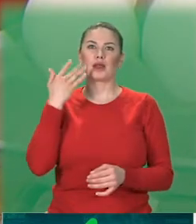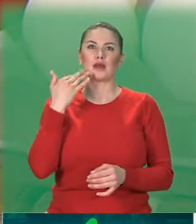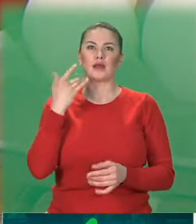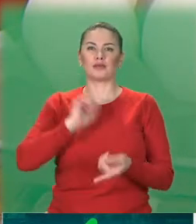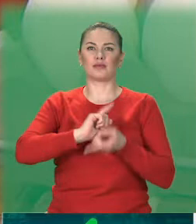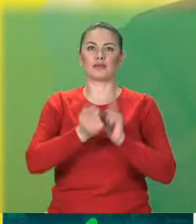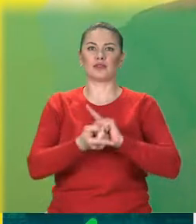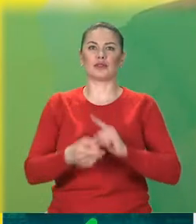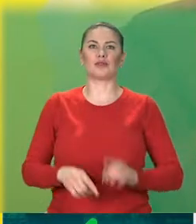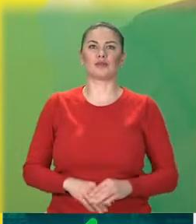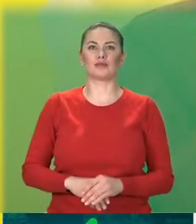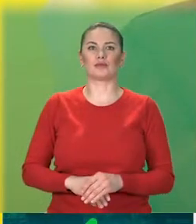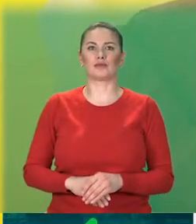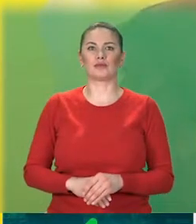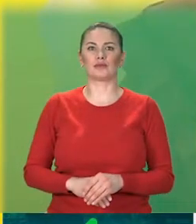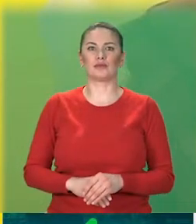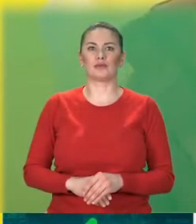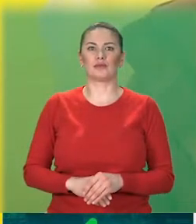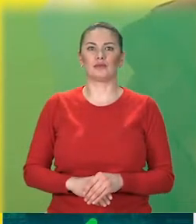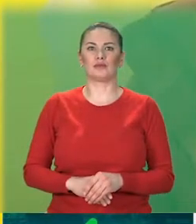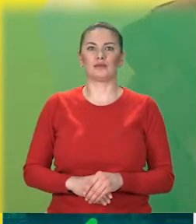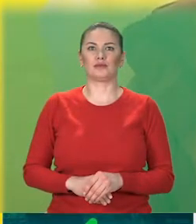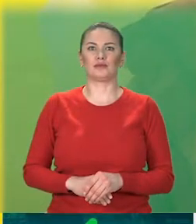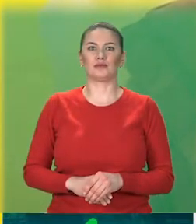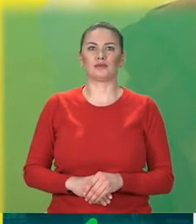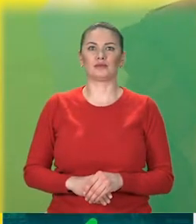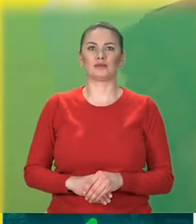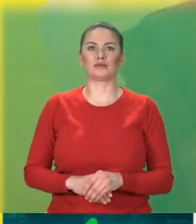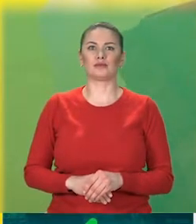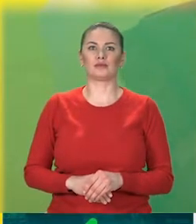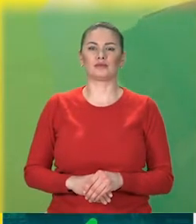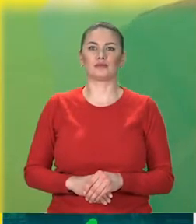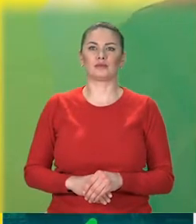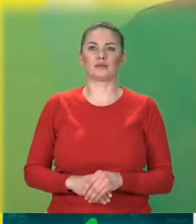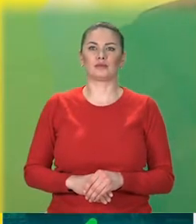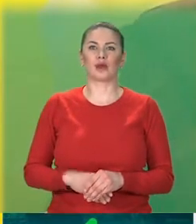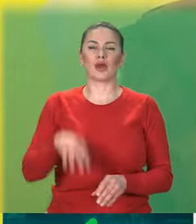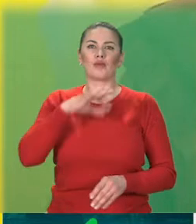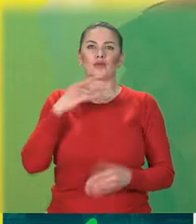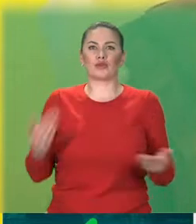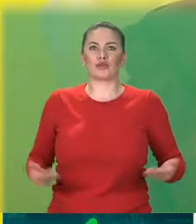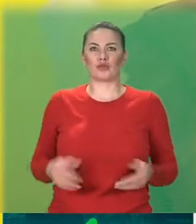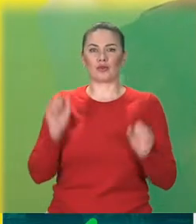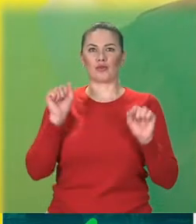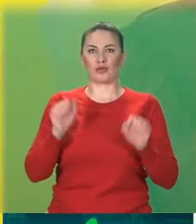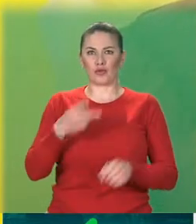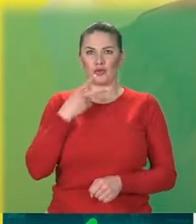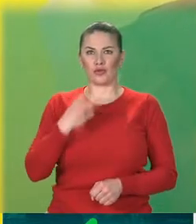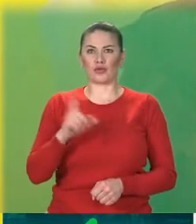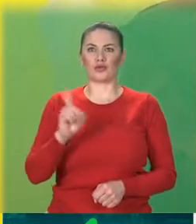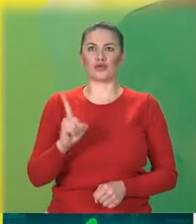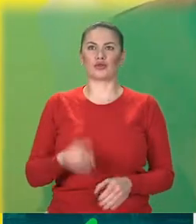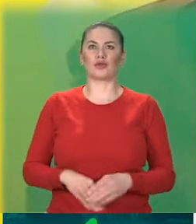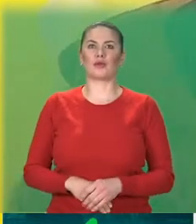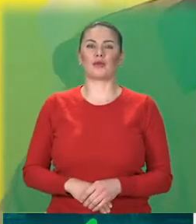не возникает. Эффективность работы в отрасли сельского хозяйства в Сахалинской области. Многие жители Сахалинской области могут заметить даже